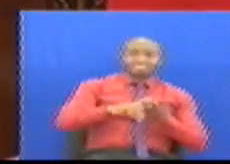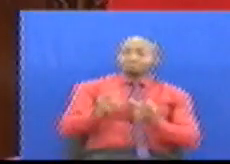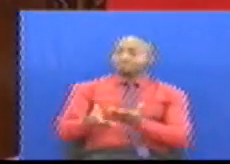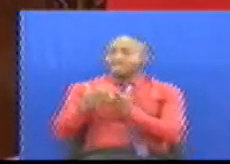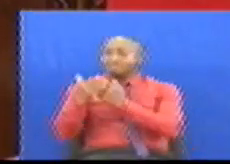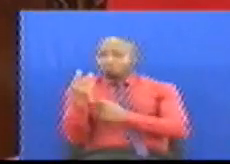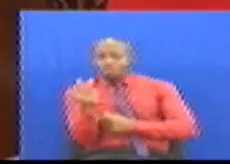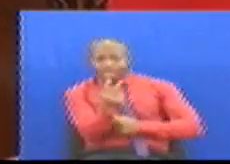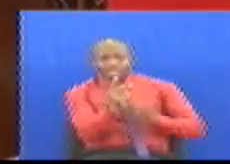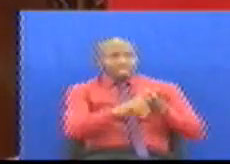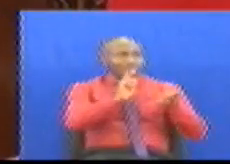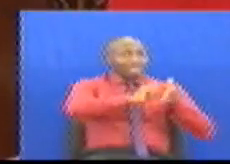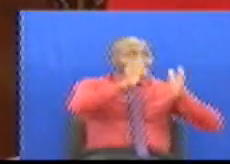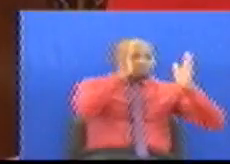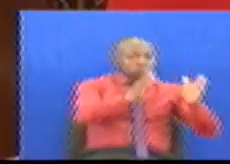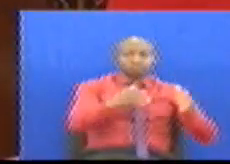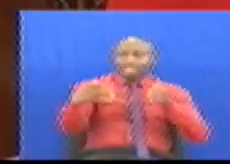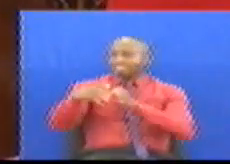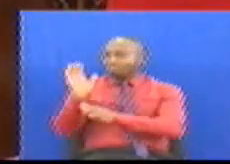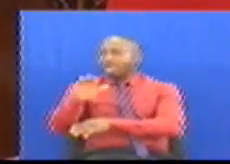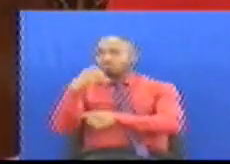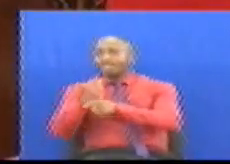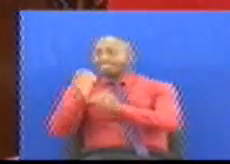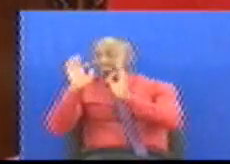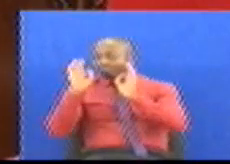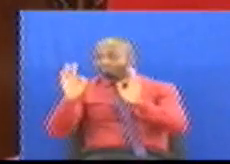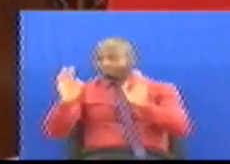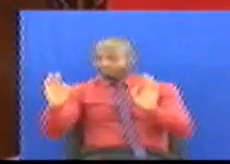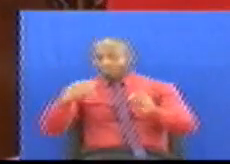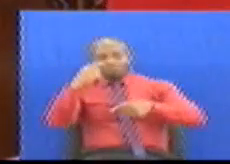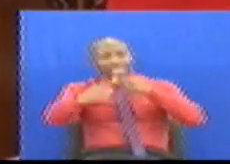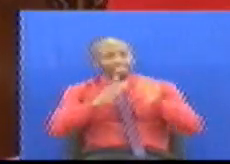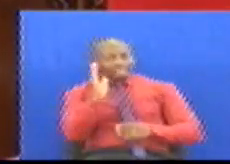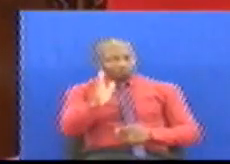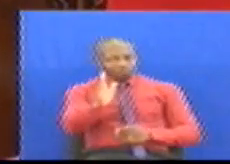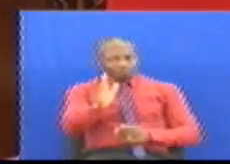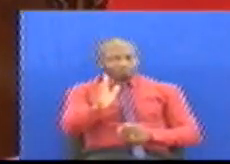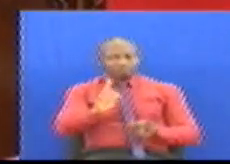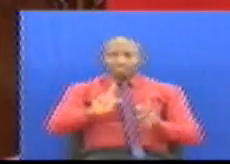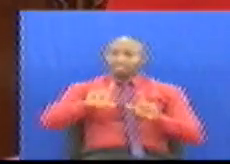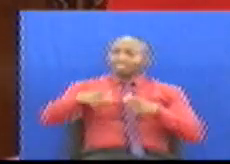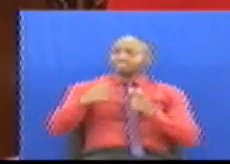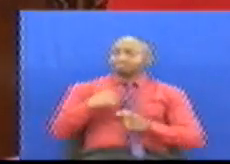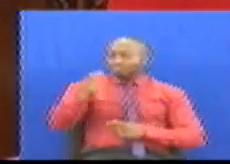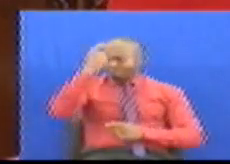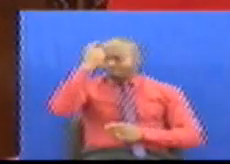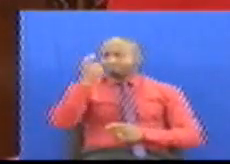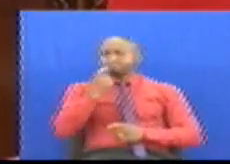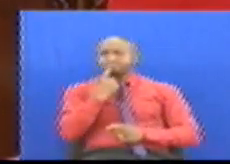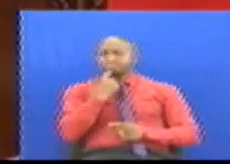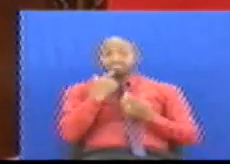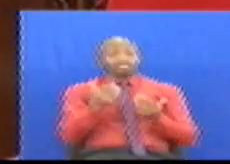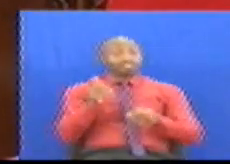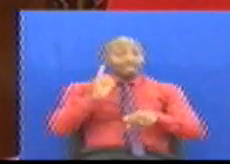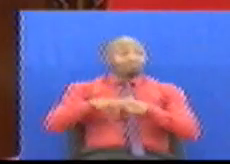wawili, katibu mkuu na timu yake, mnafanya kazi nzuri sana. Muendelee kufanya kazi hiyo nzuri. Lakini najiuliza jambo moja. Ni muda sasa